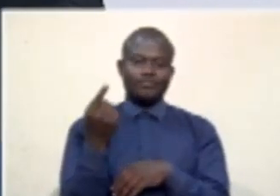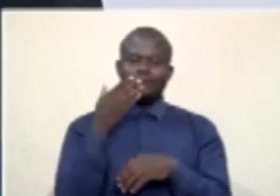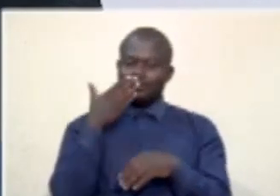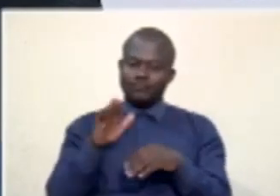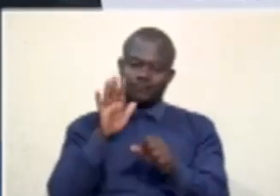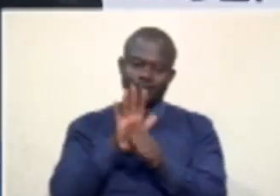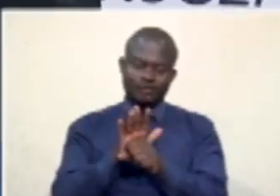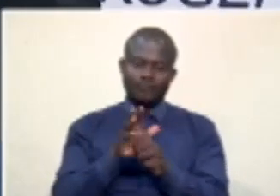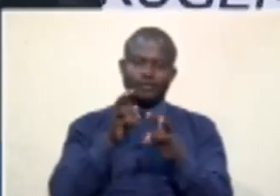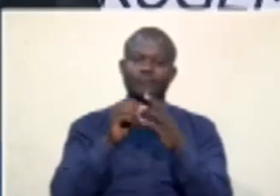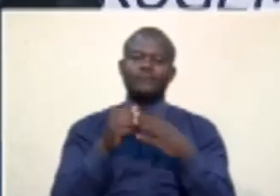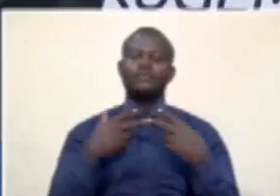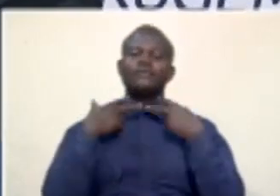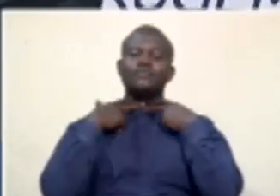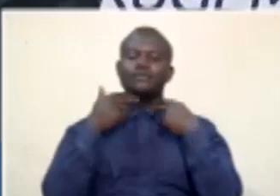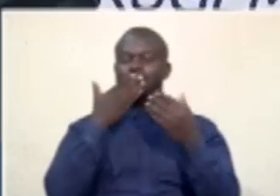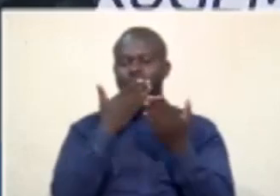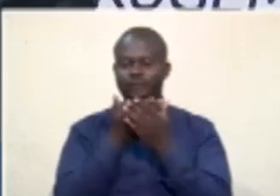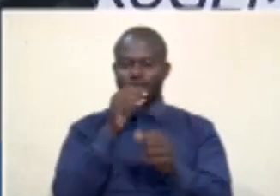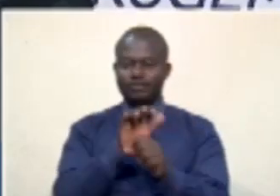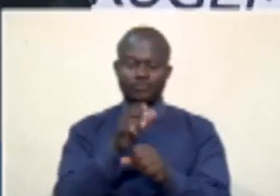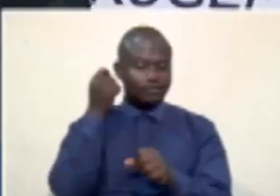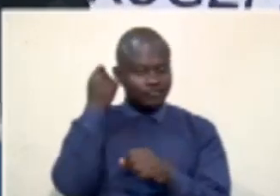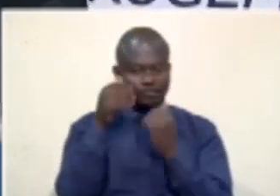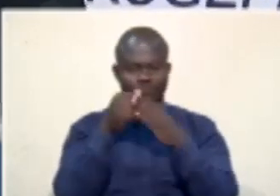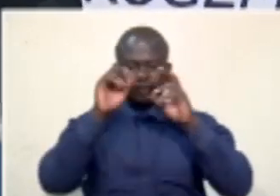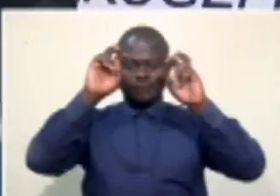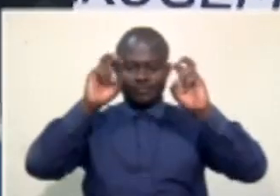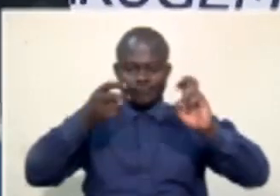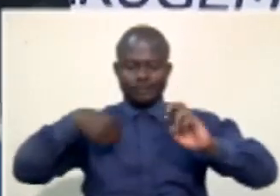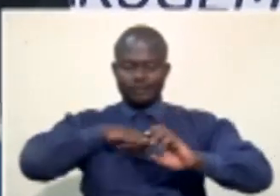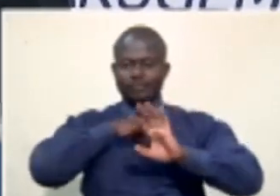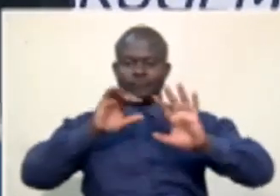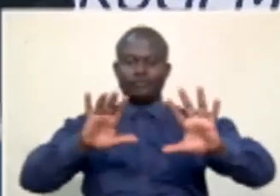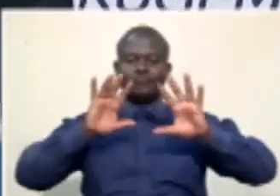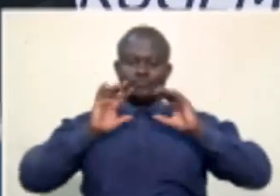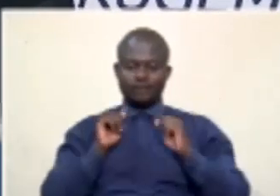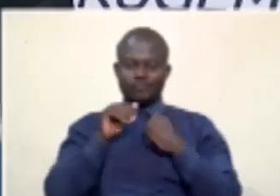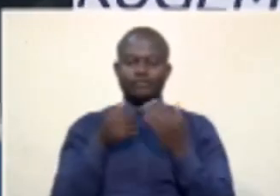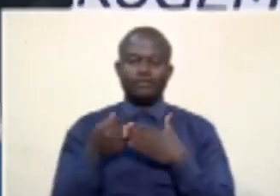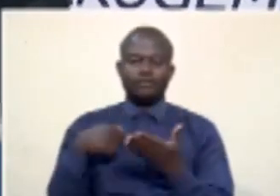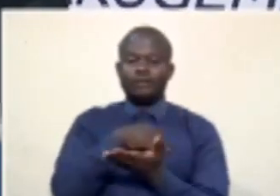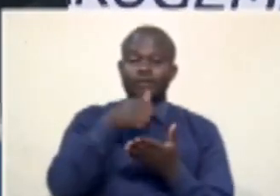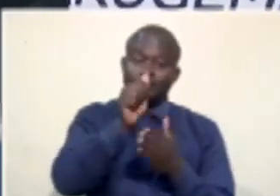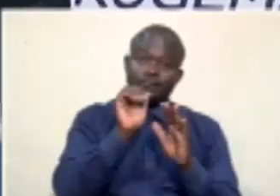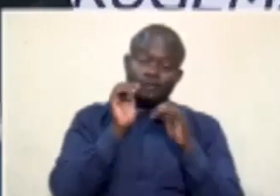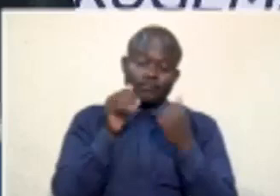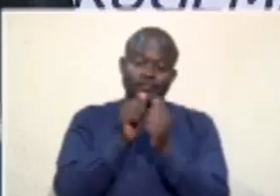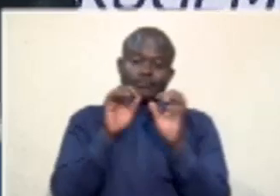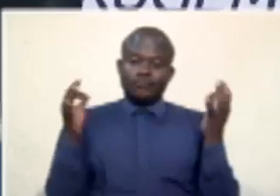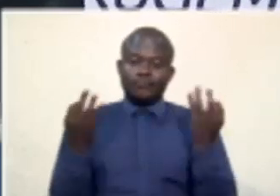ku buryo twagiye muri lockdown. Ni byiza rero ko abantu bumva ko izi ngamba zo kwirinda coronavirus ari izabo, ari bo birinda n'imiryango